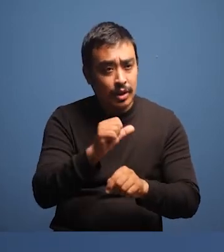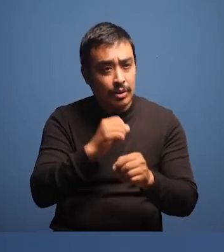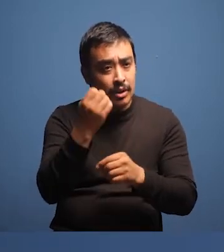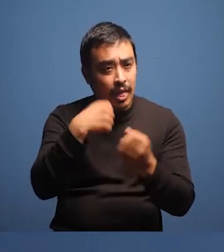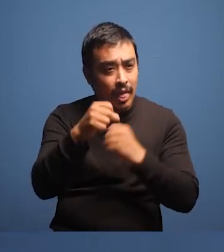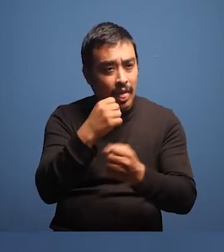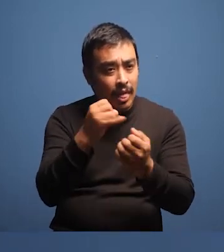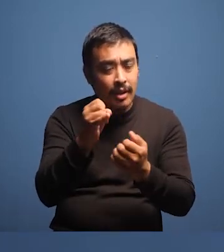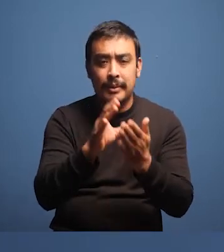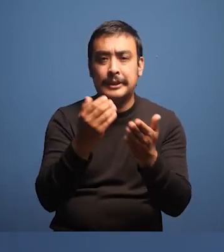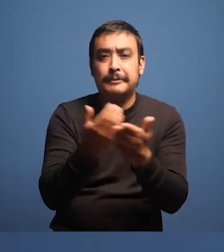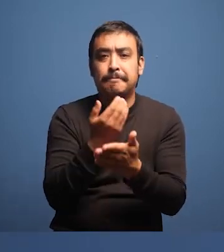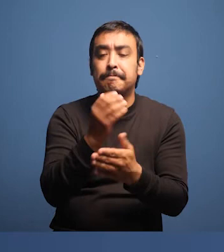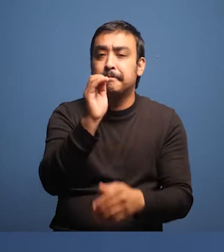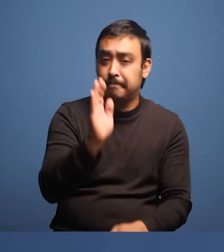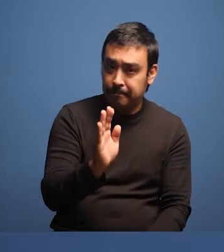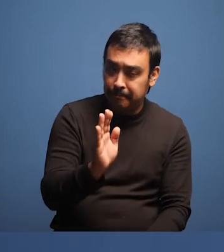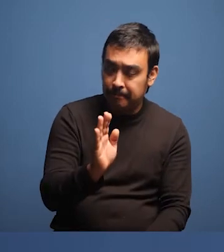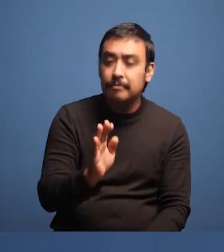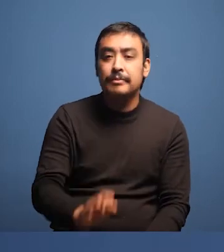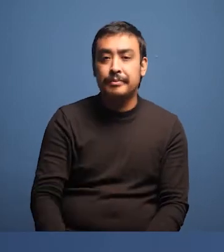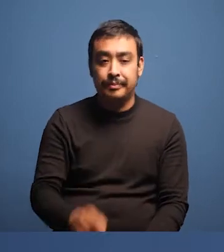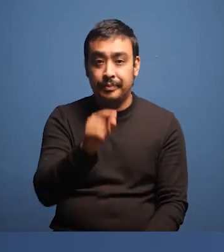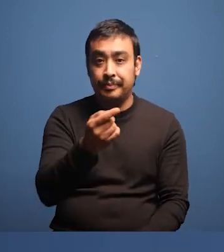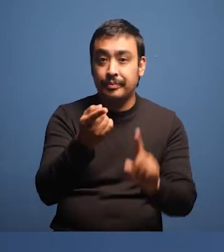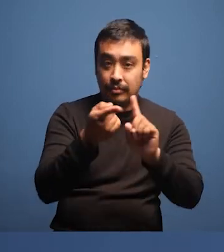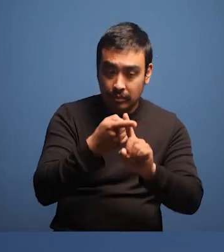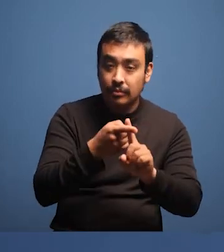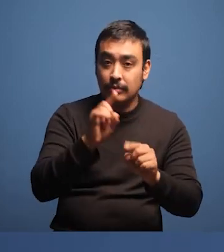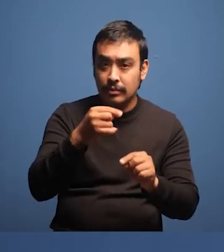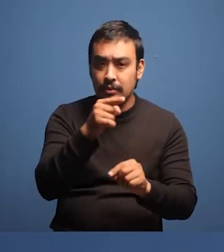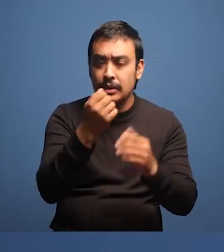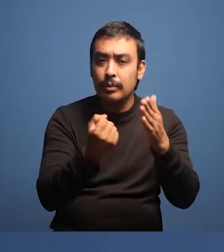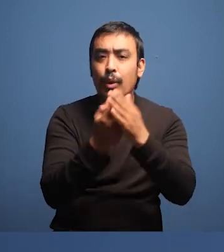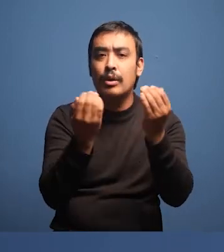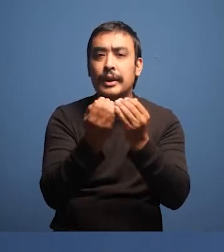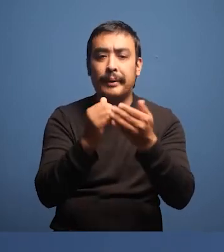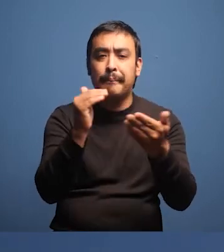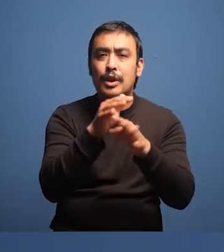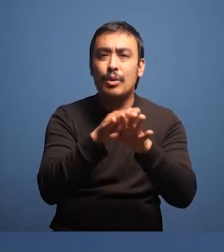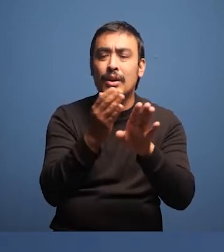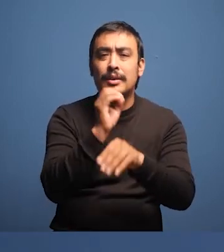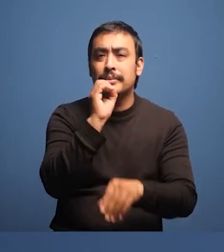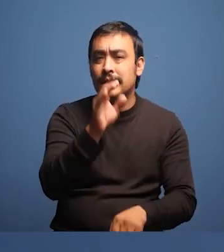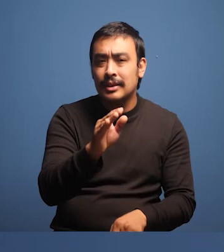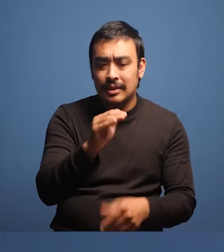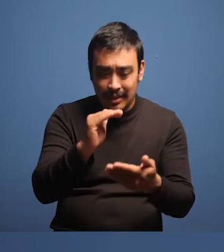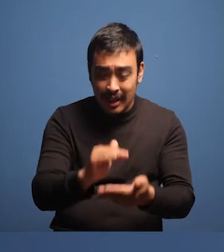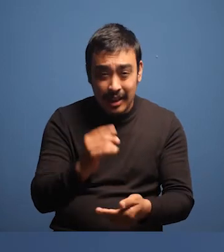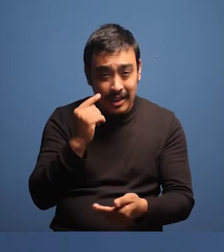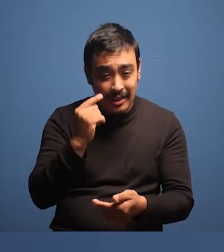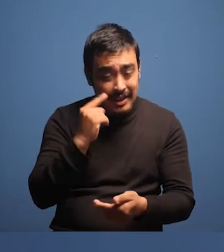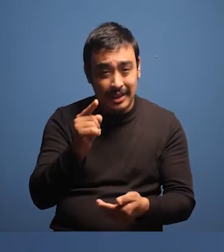चाहिँ बचाउन सक्नुहुन्। र मैले यसमा अलिकति एड के गरेँ भन्दाखेरि अहिले चाहिँ मुख्य गरी बच्चाहरूलाई मैले अघि पनि भने होइन, सानैबाट उनीहरूलाई